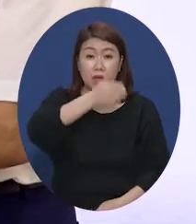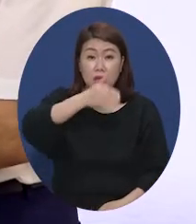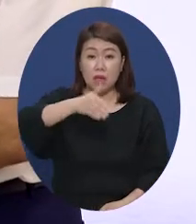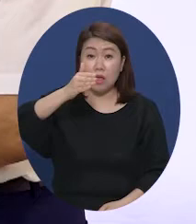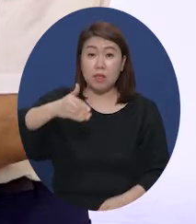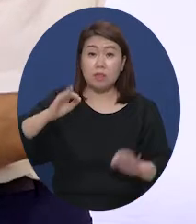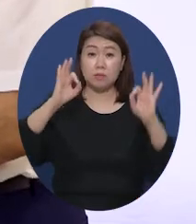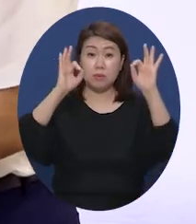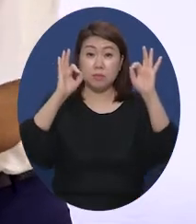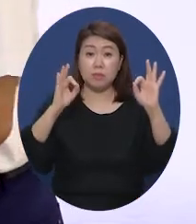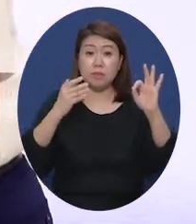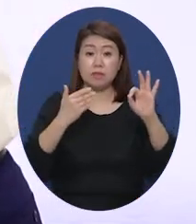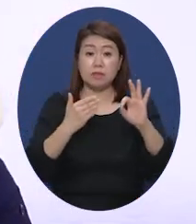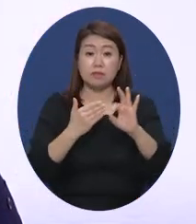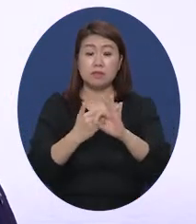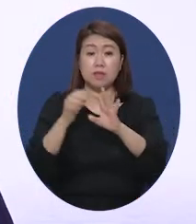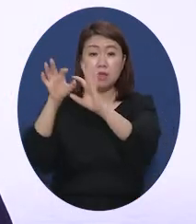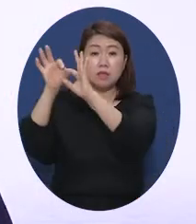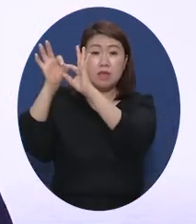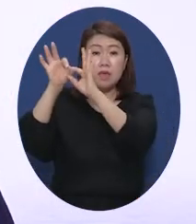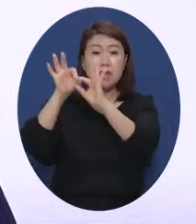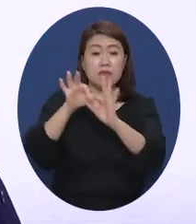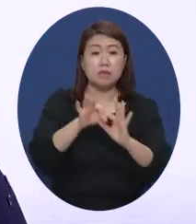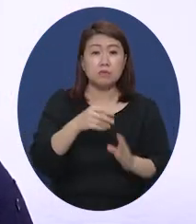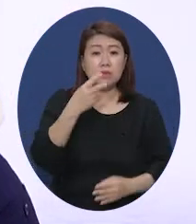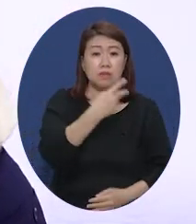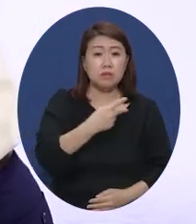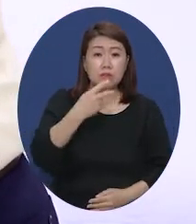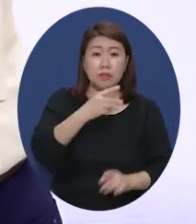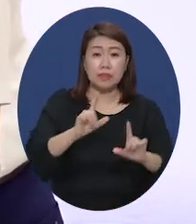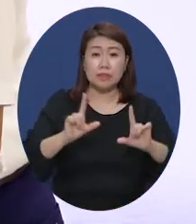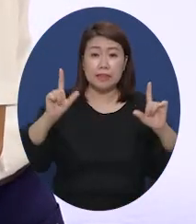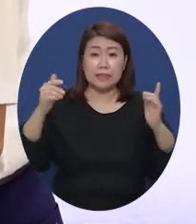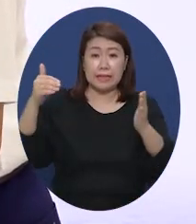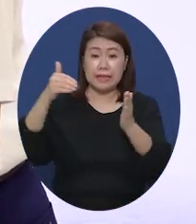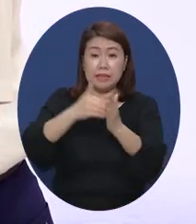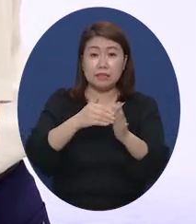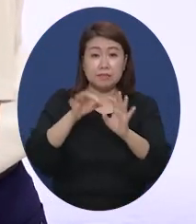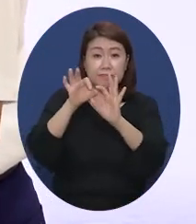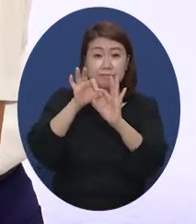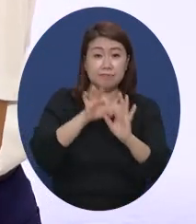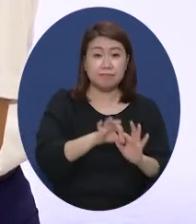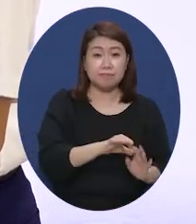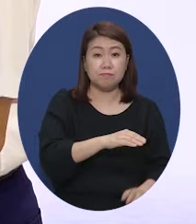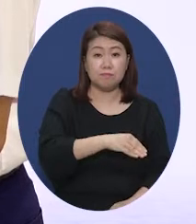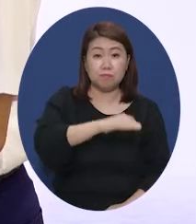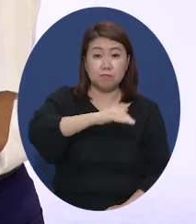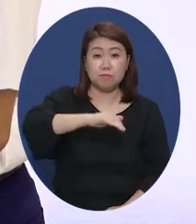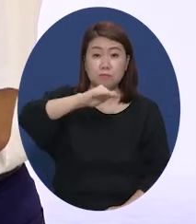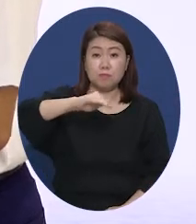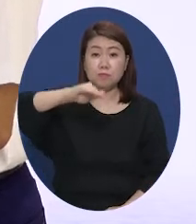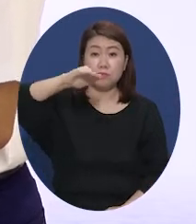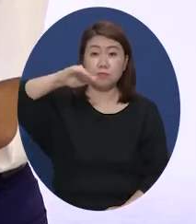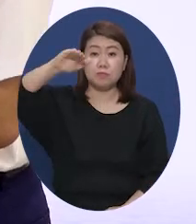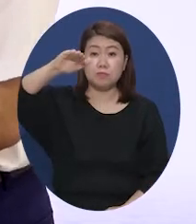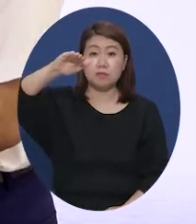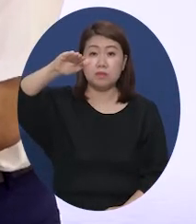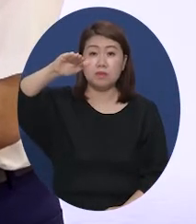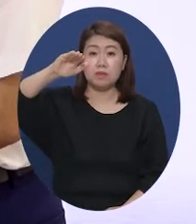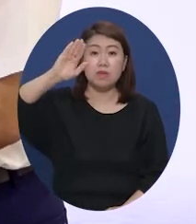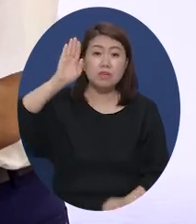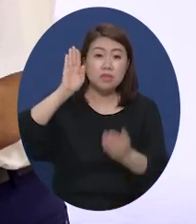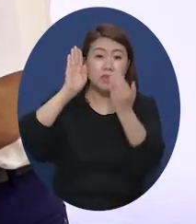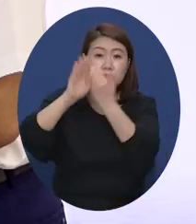지금 여기서 여러분 눈여겨야 할 부분은 계속 지금 2000년 들었을 때까지는 계속 이제 산림 해수면이